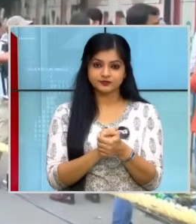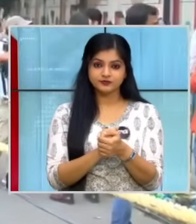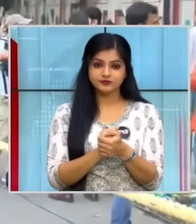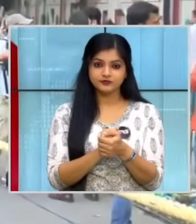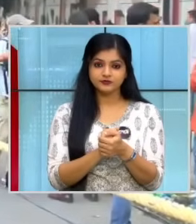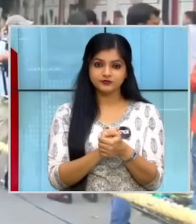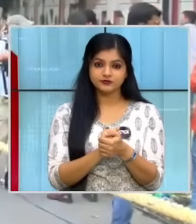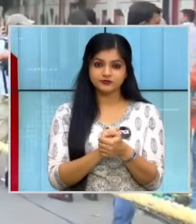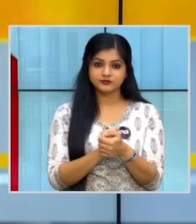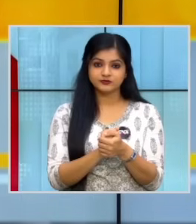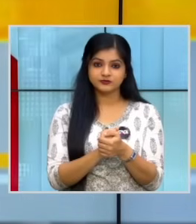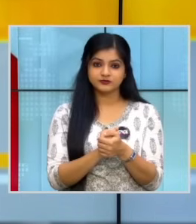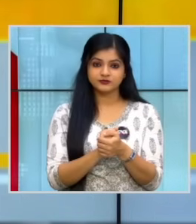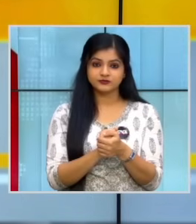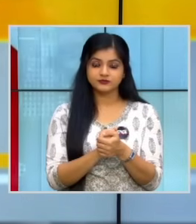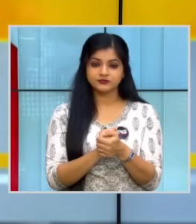ഡൽഹി.